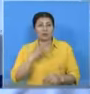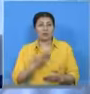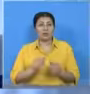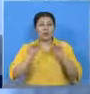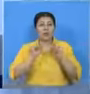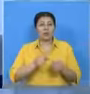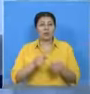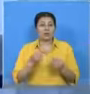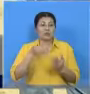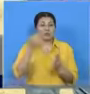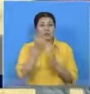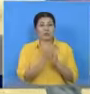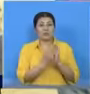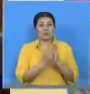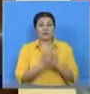может, цену снизят.